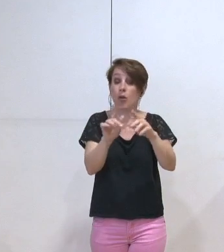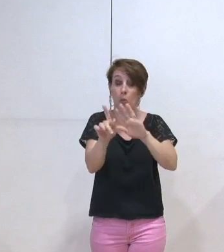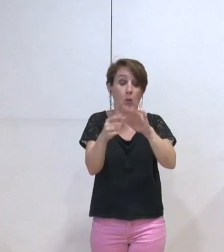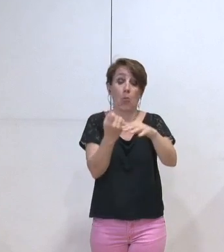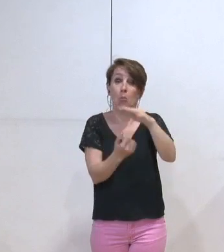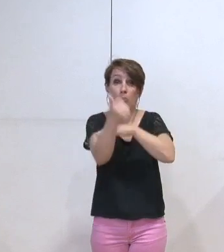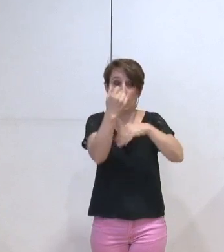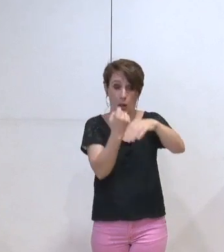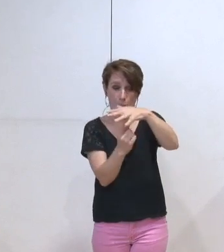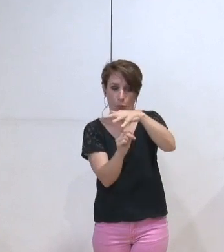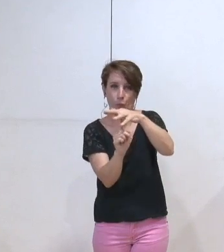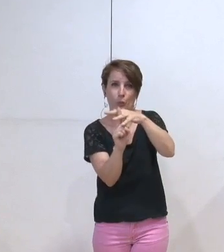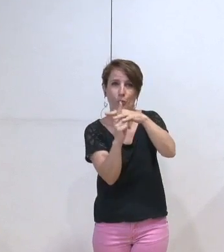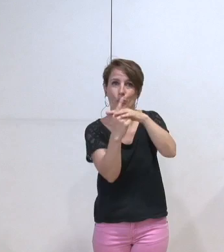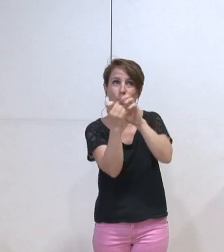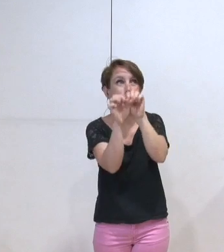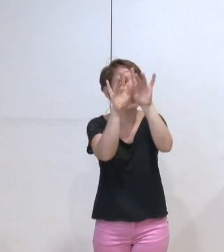€ de moins à la